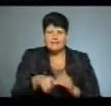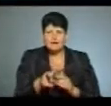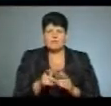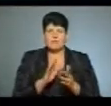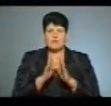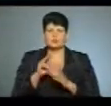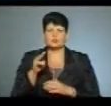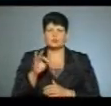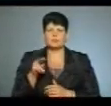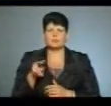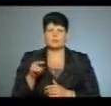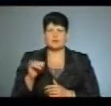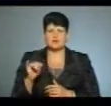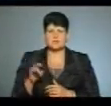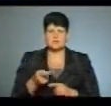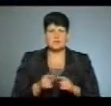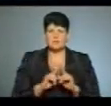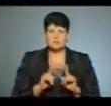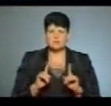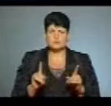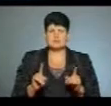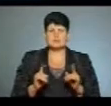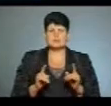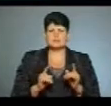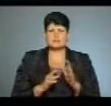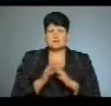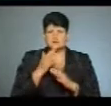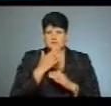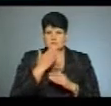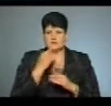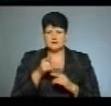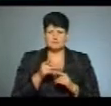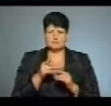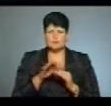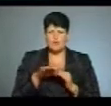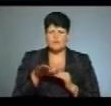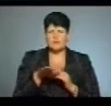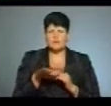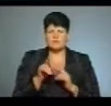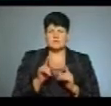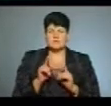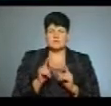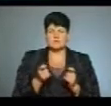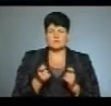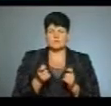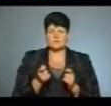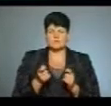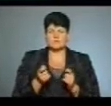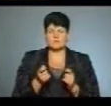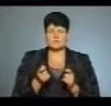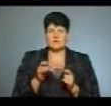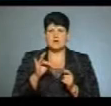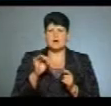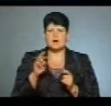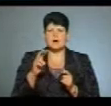як сказати, не особо заростають. Там є така ще одна там біля цього, ну, але вона так поверхнево тільки вкрилася тою